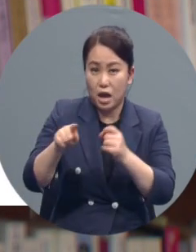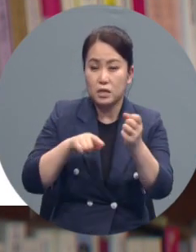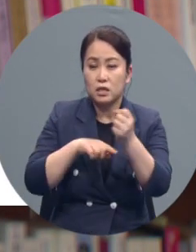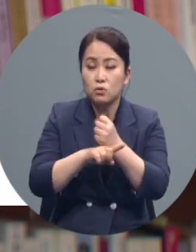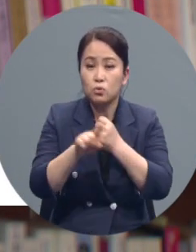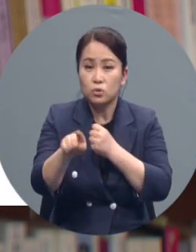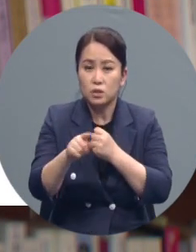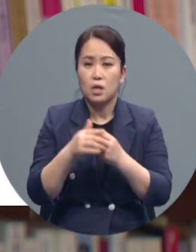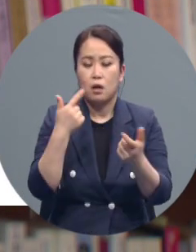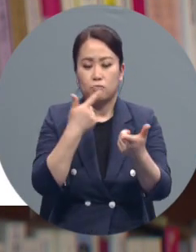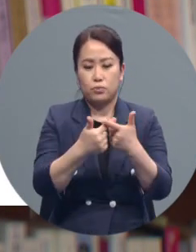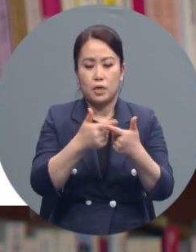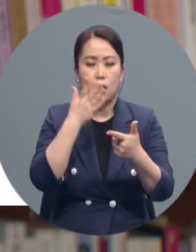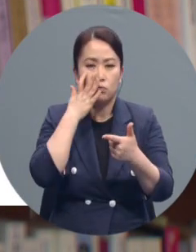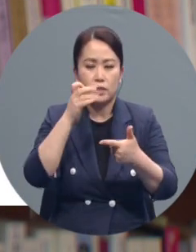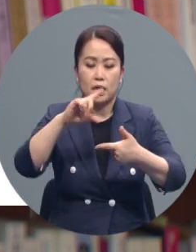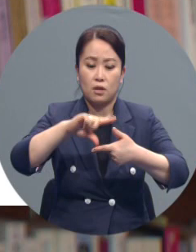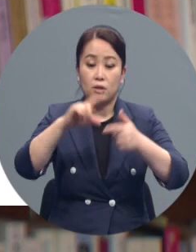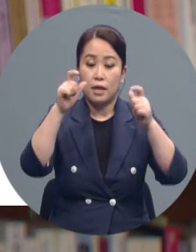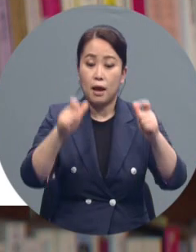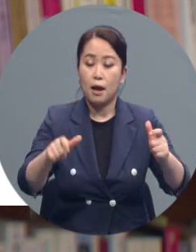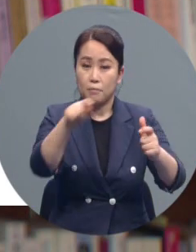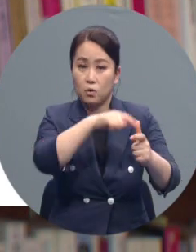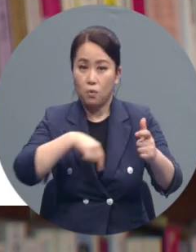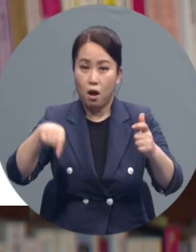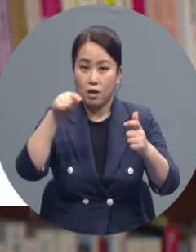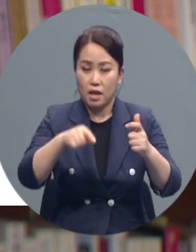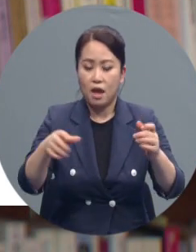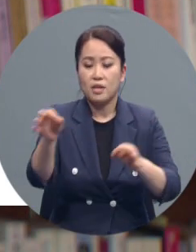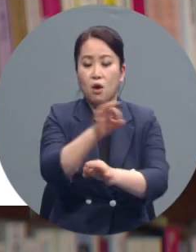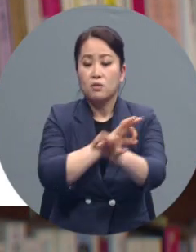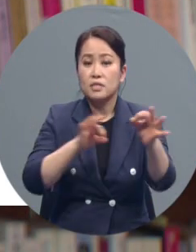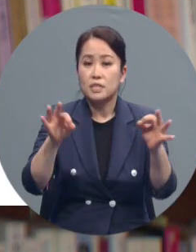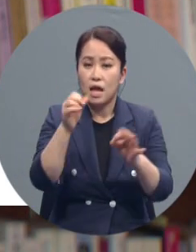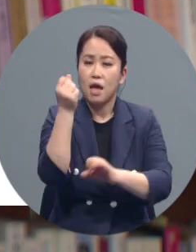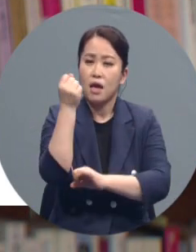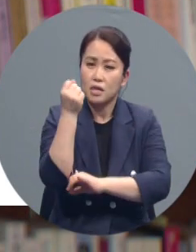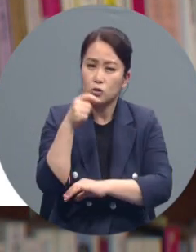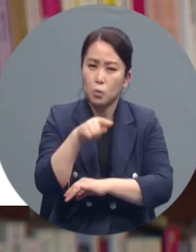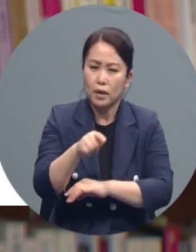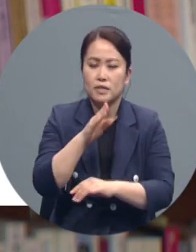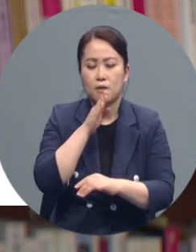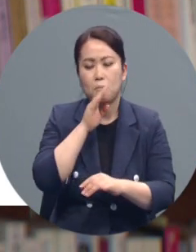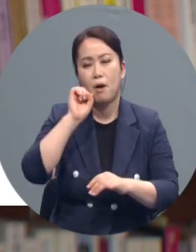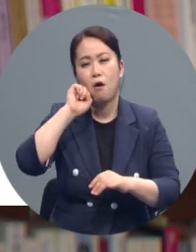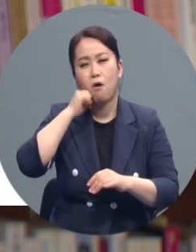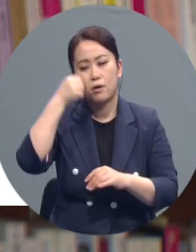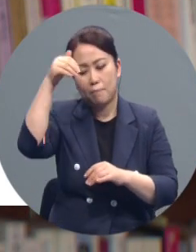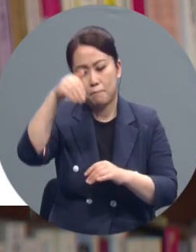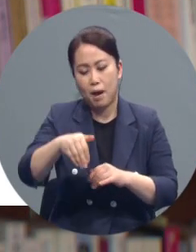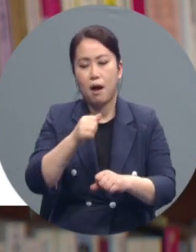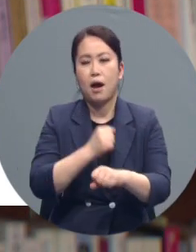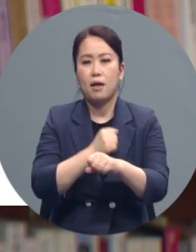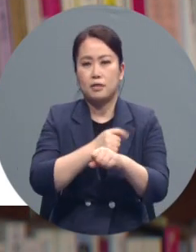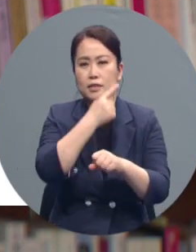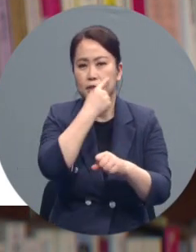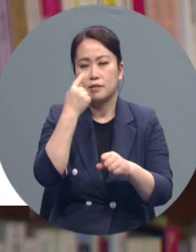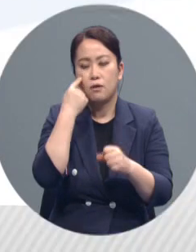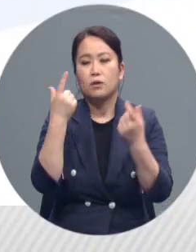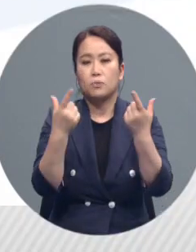이 부산울산경남 동안 끈 아이 경제 기반이 얼마나 취약한 가를 보여주는 증거 라고